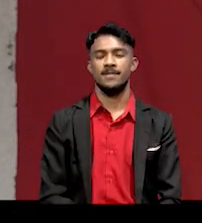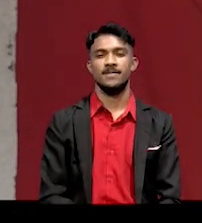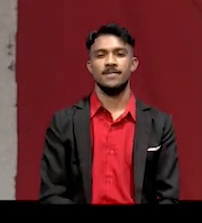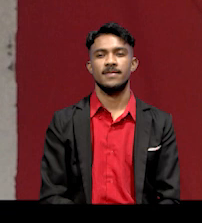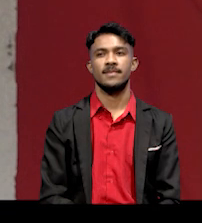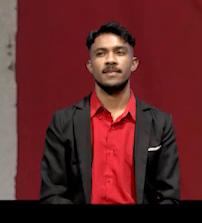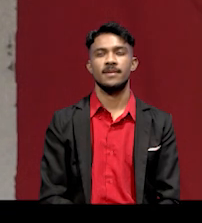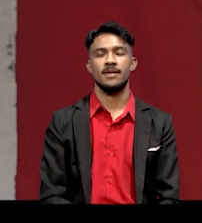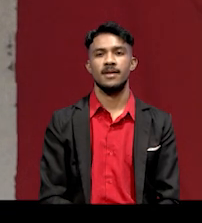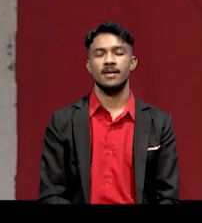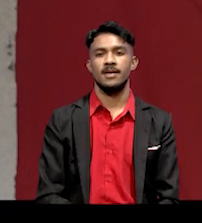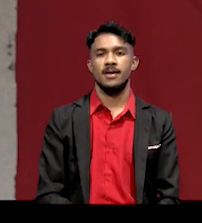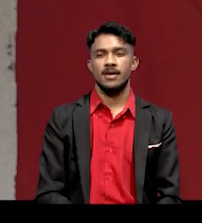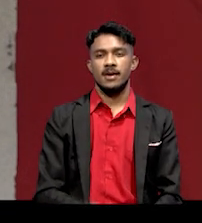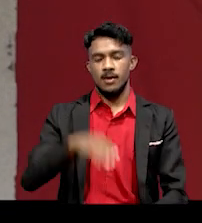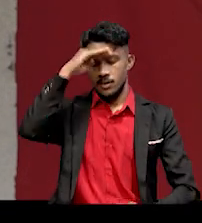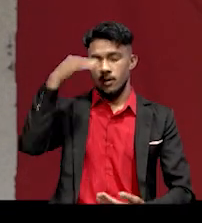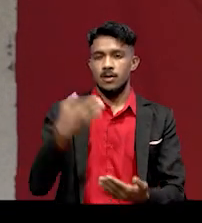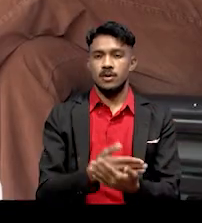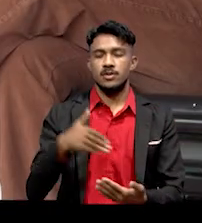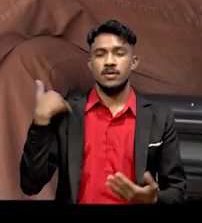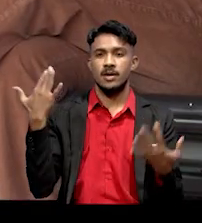Anak zaman now dehan santai tiade.